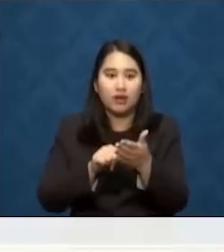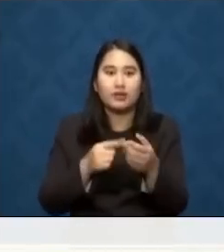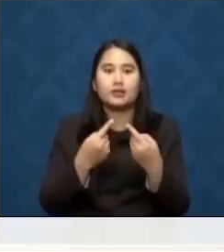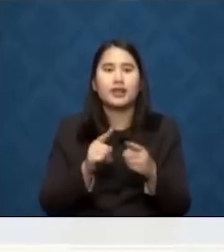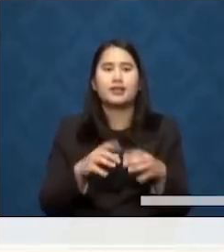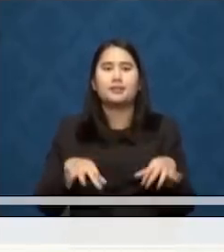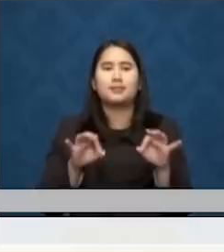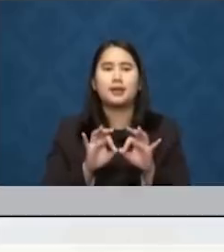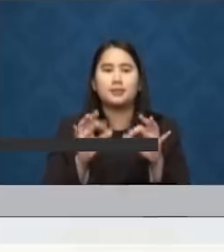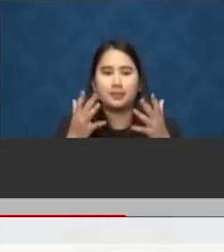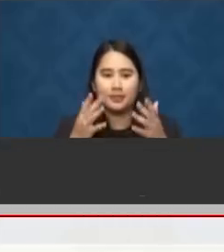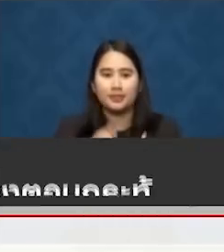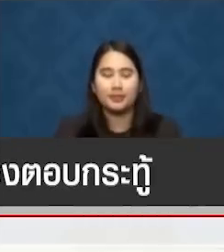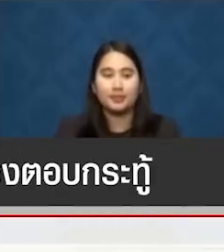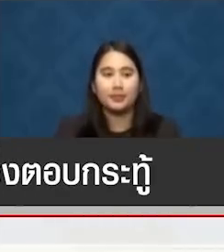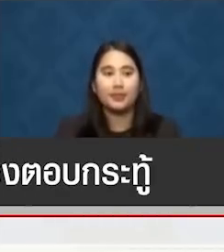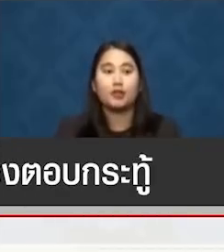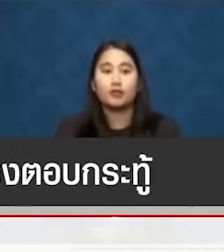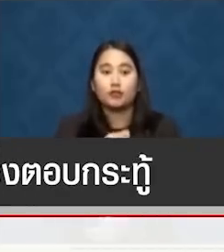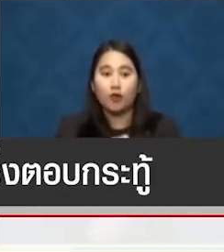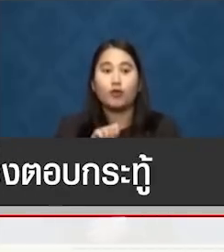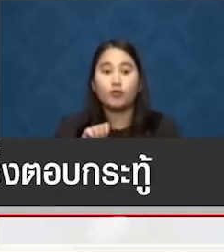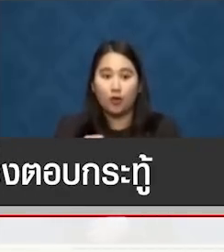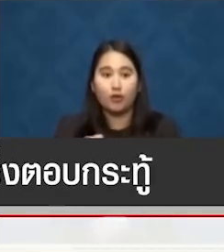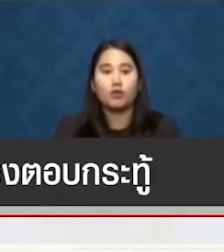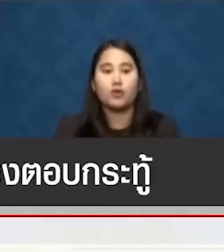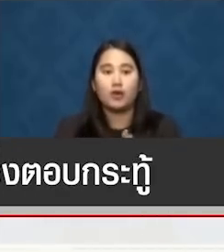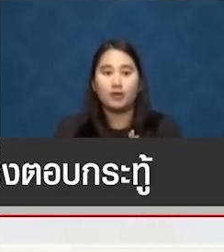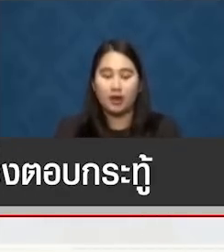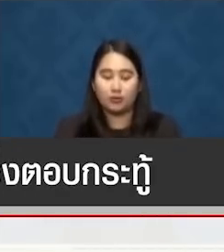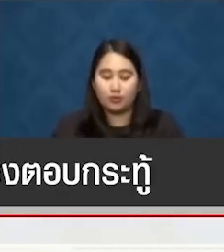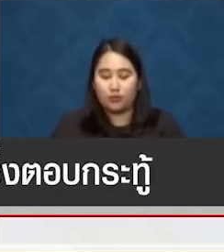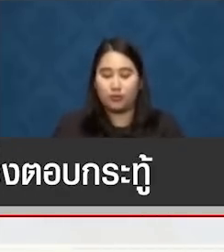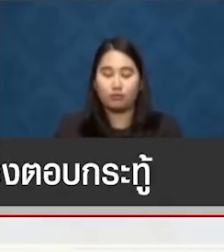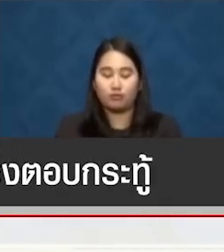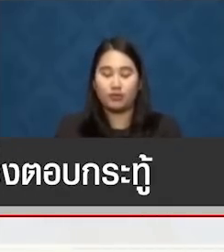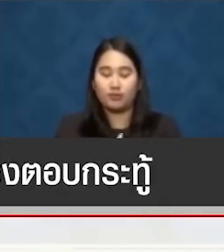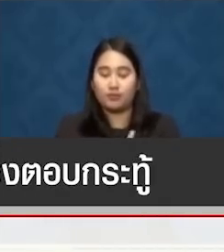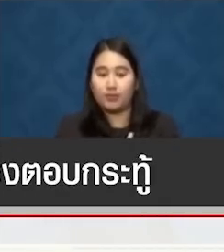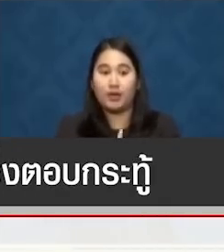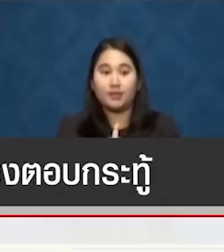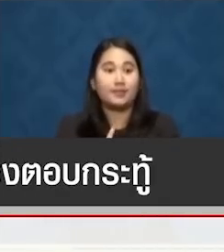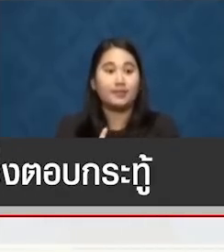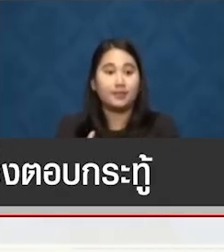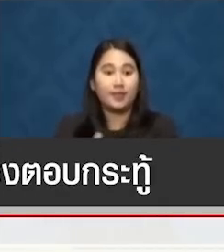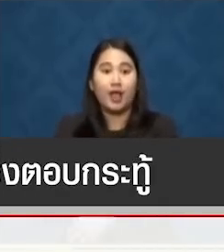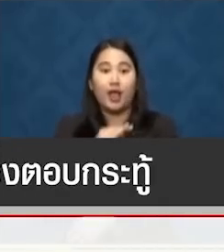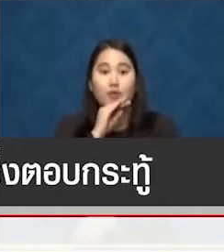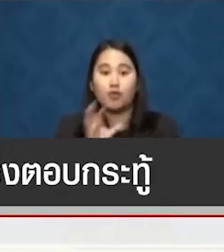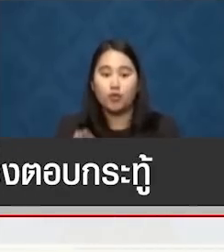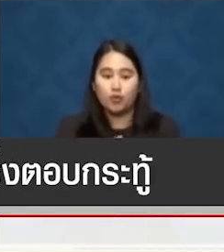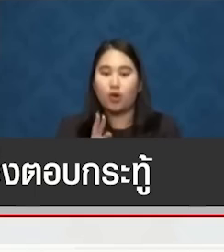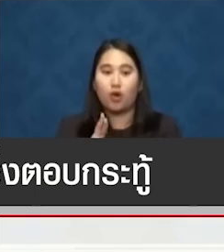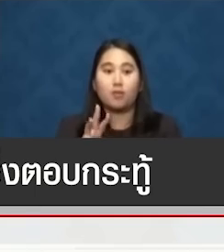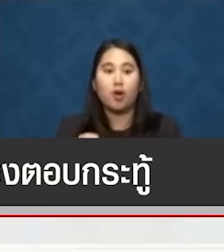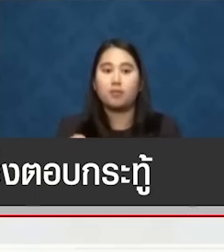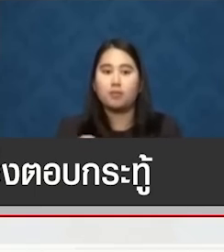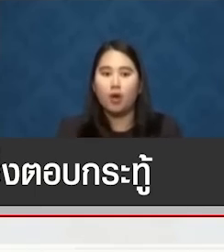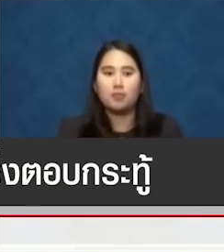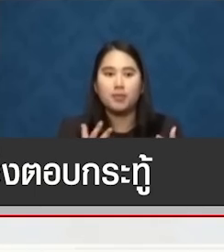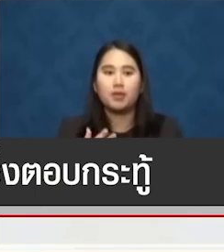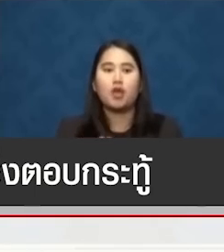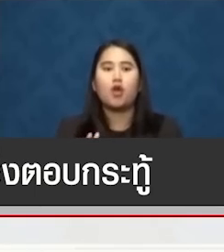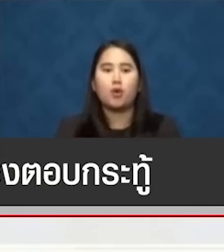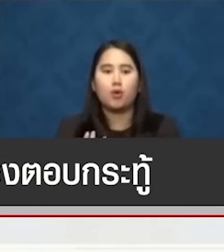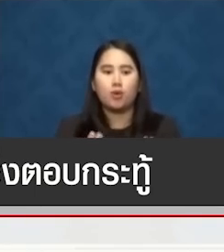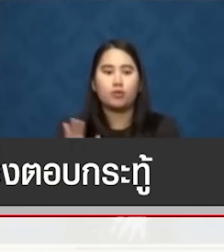ครับสภาผู้แทนราษฎรคือสภาของผู้แทนราษฎรครับถ้าเกิดครม.ไม่พร้อมไม่ต้องรอครับกฎหมายจาก